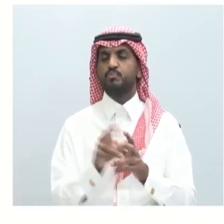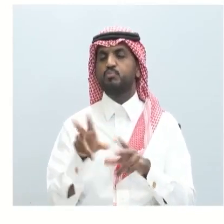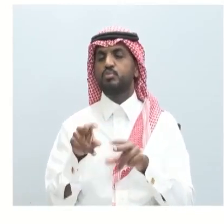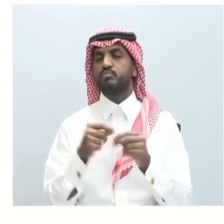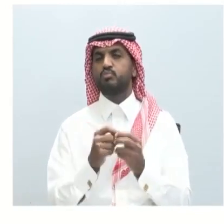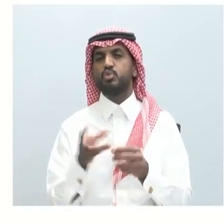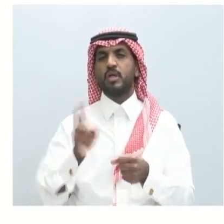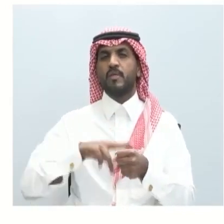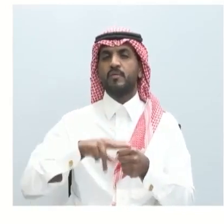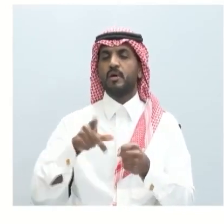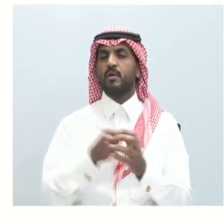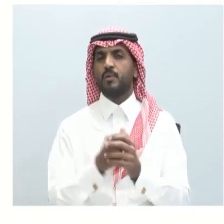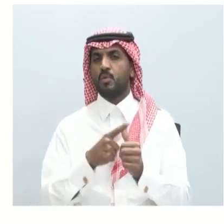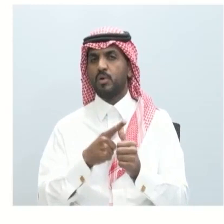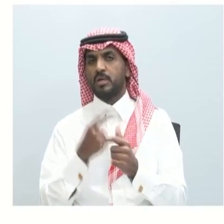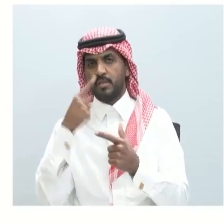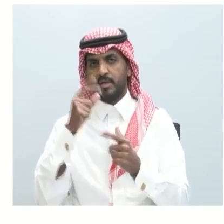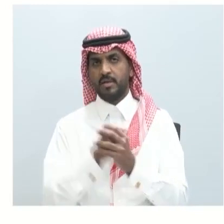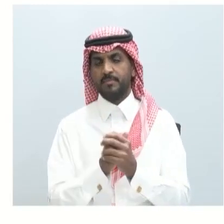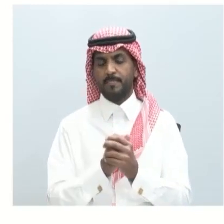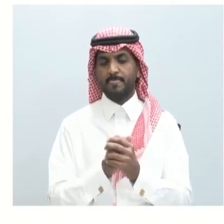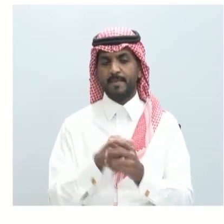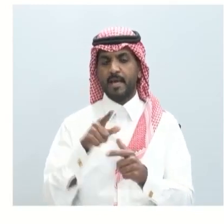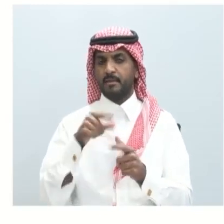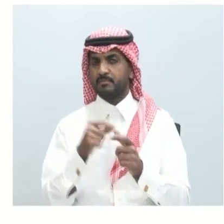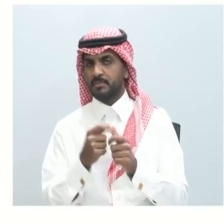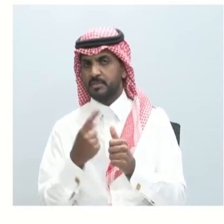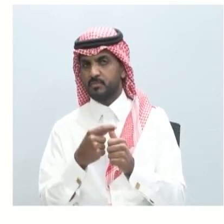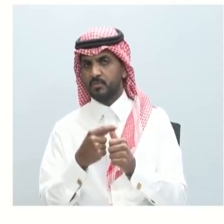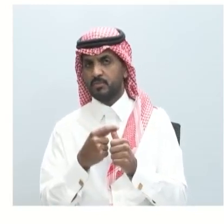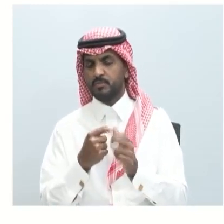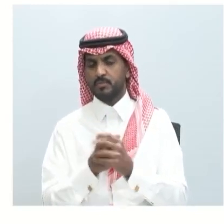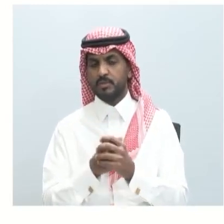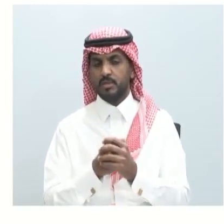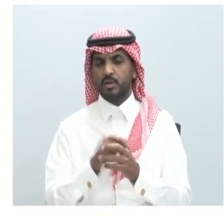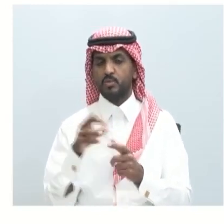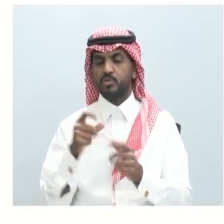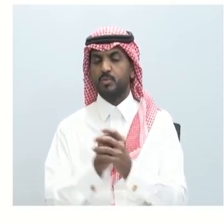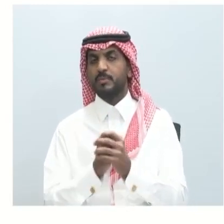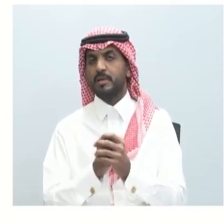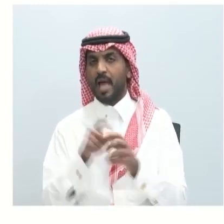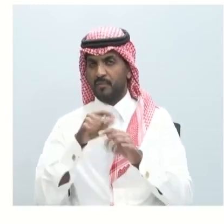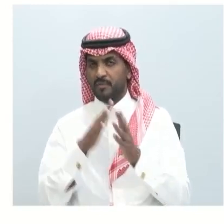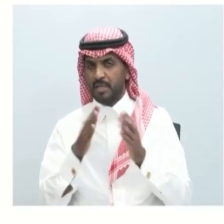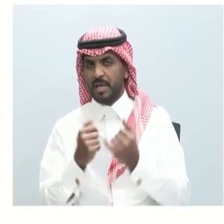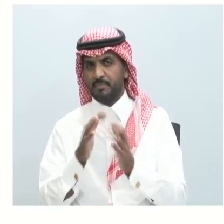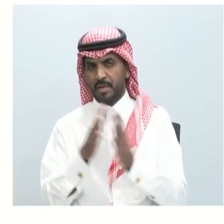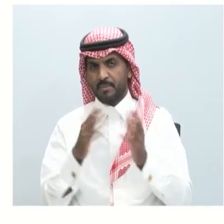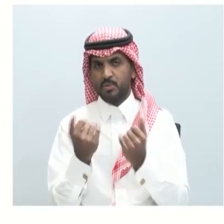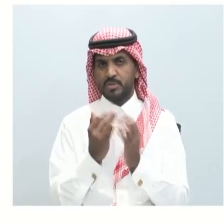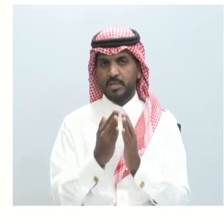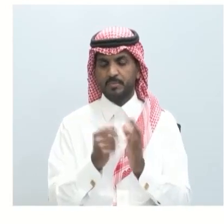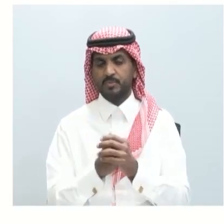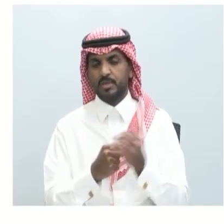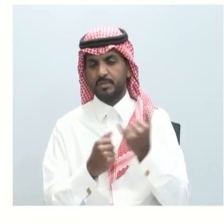متضاعفه في الكروموسوم الاول يظهر معنا اي سمول وبي سمول الكروموسوم الثاني اي كابيتل وبي كابيتال